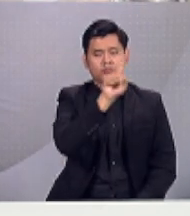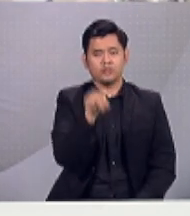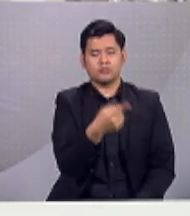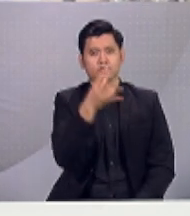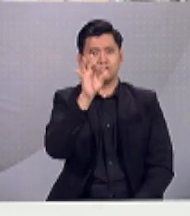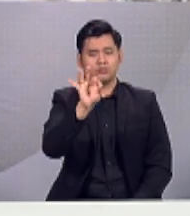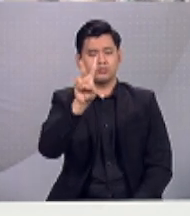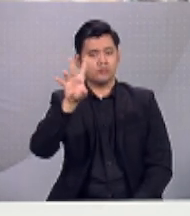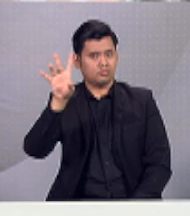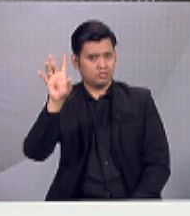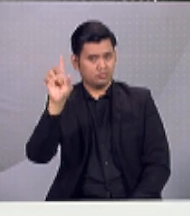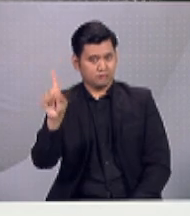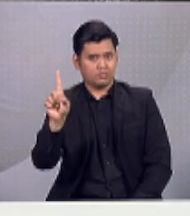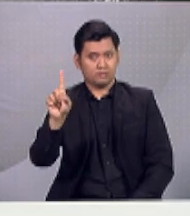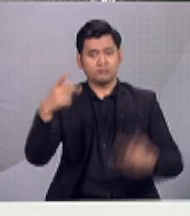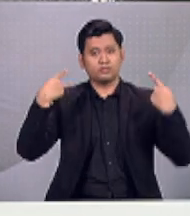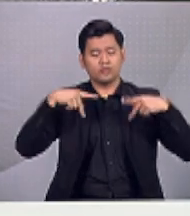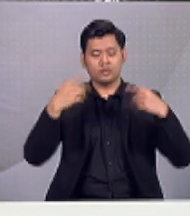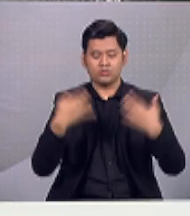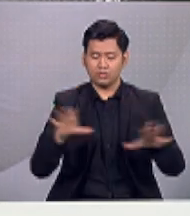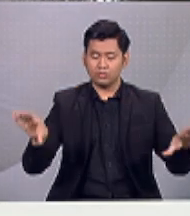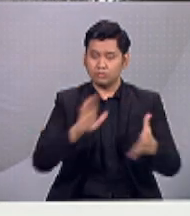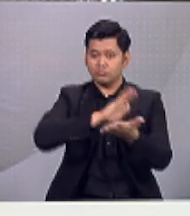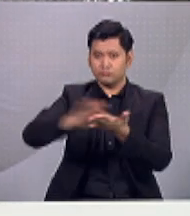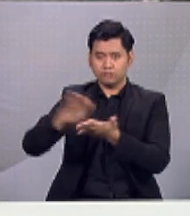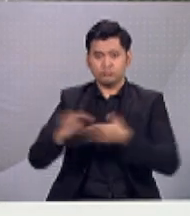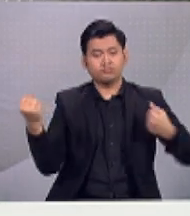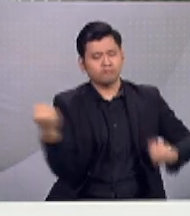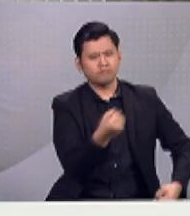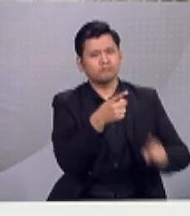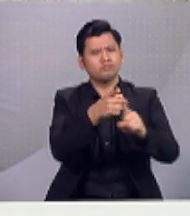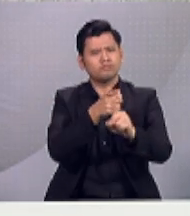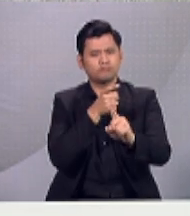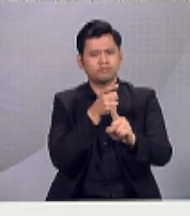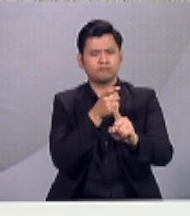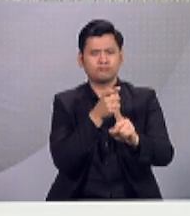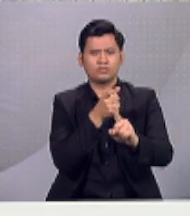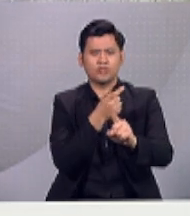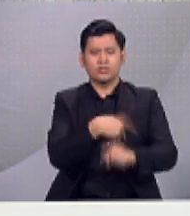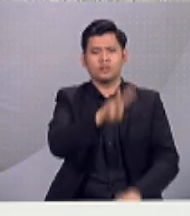10,921 premis telah pun disanitasi yang terdiri daripada